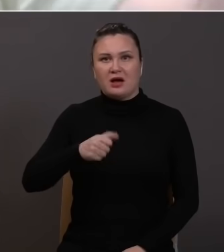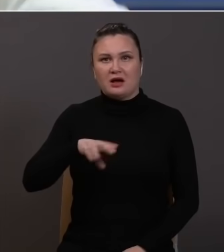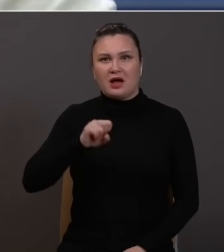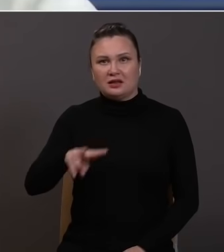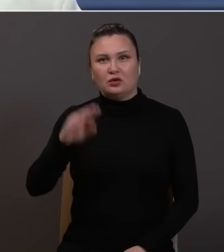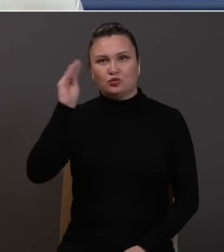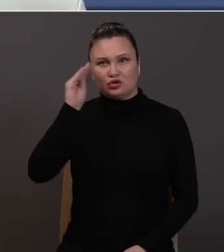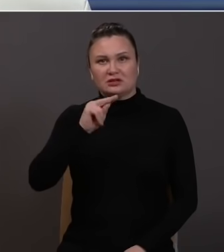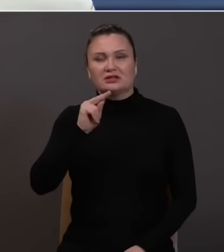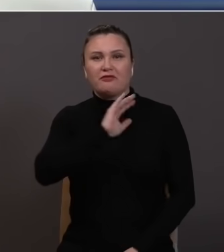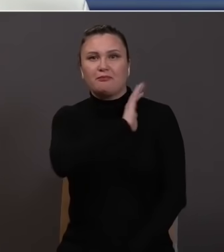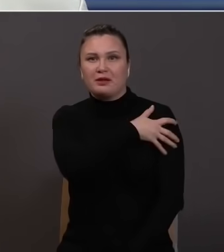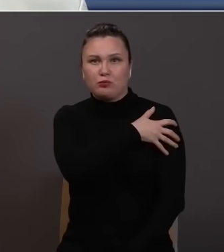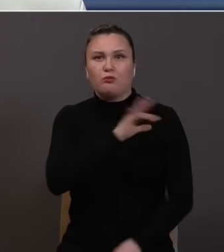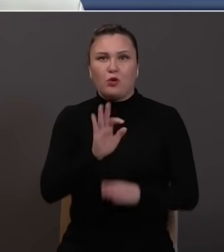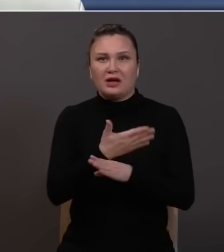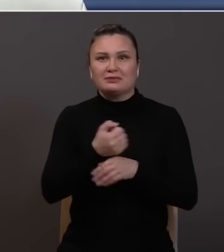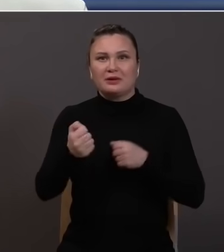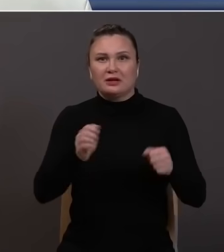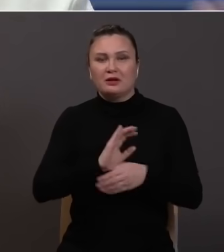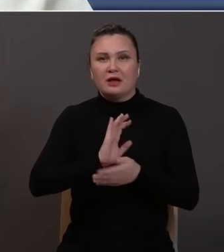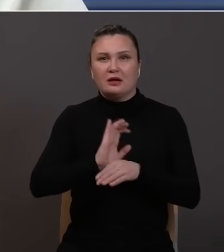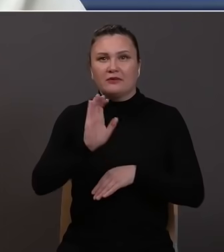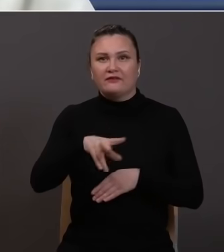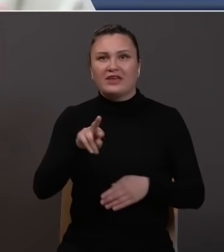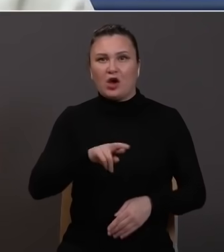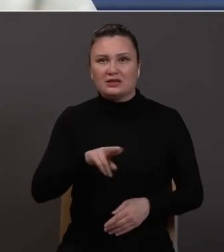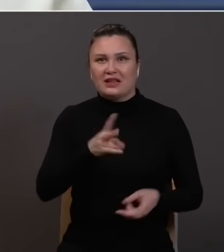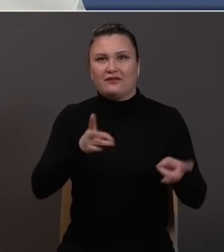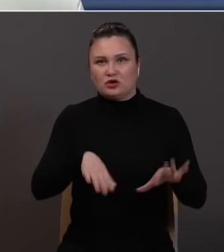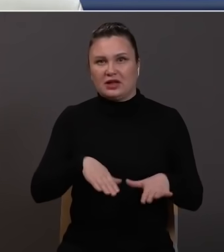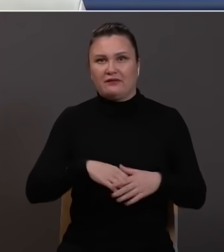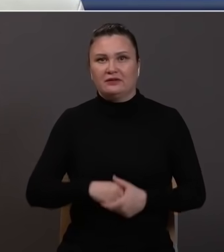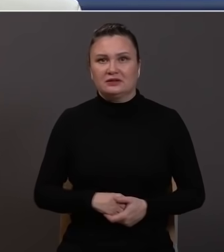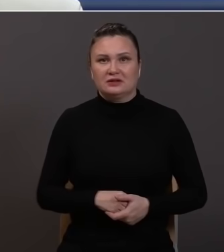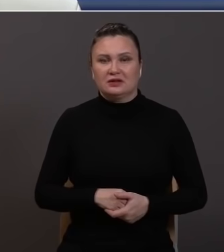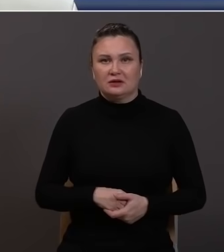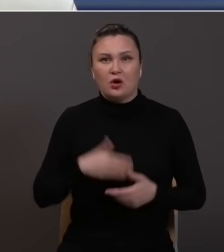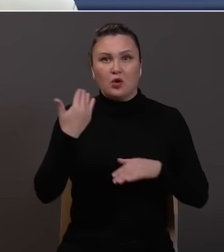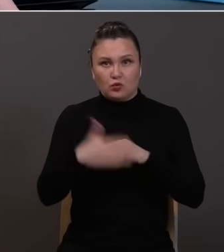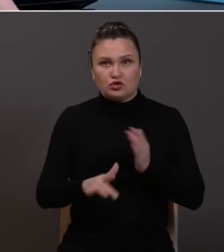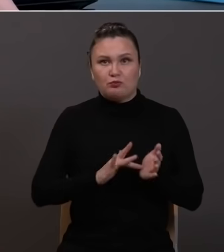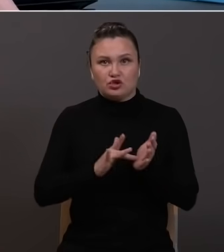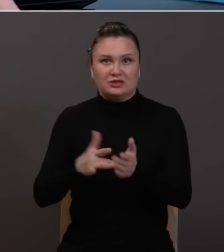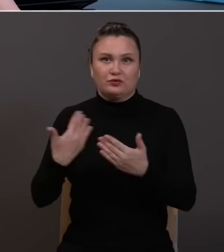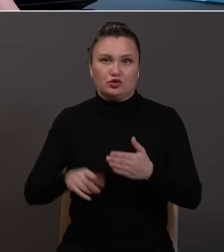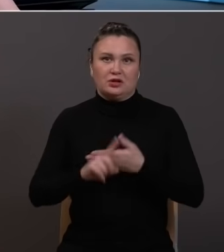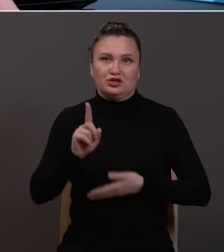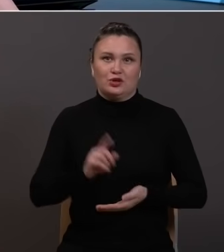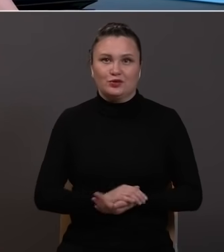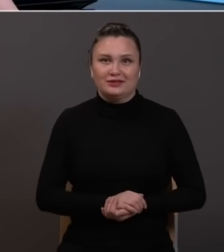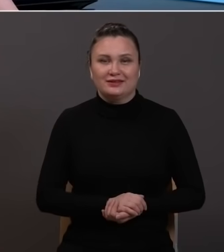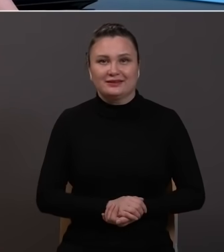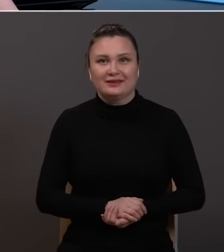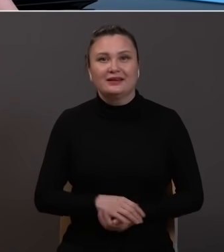Санкт-Петербурге, по распределению попал писать дипломную тему в Ярославле, и там и остался. Уже путешествие началось. Уже началось, да, уже